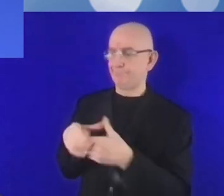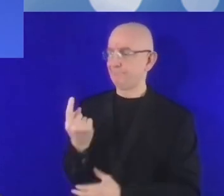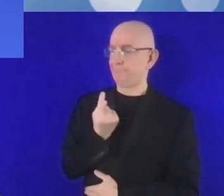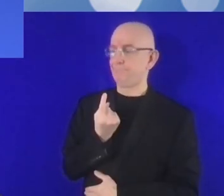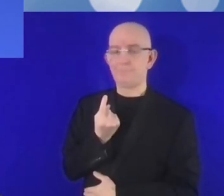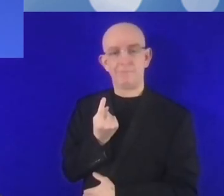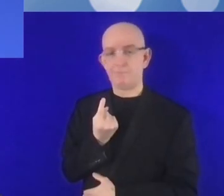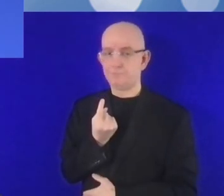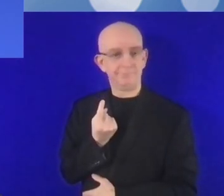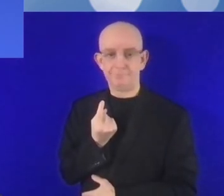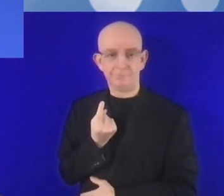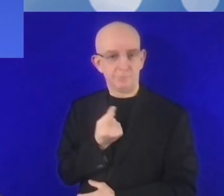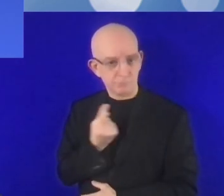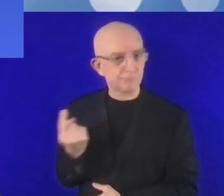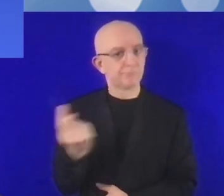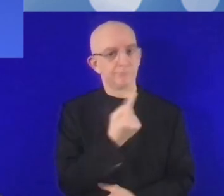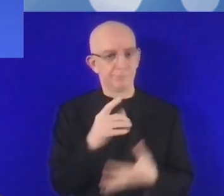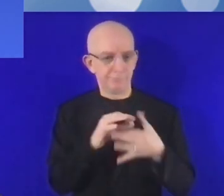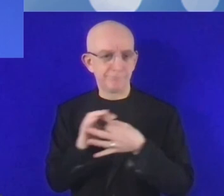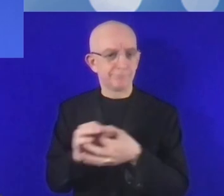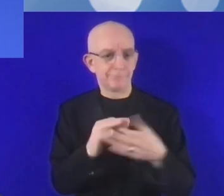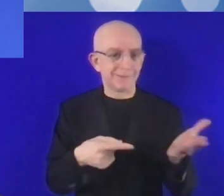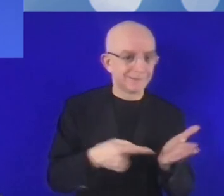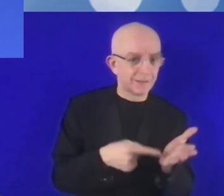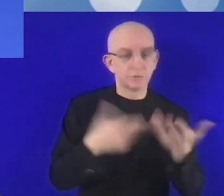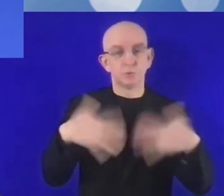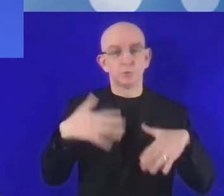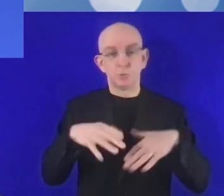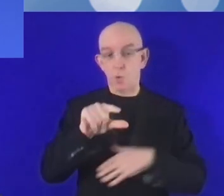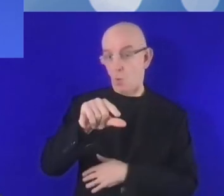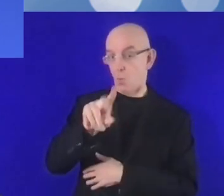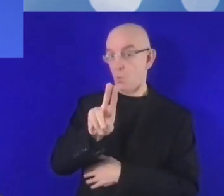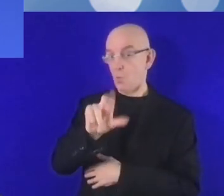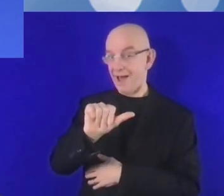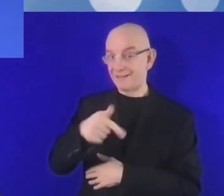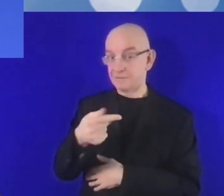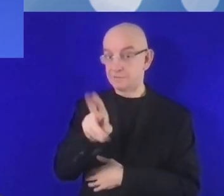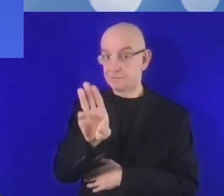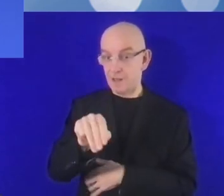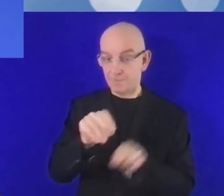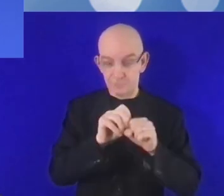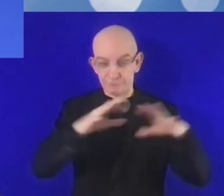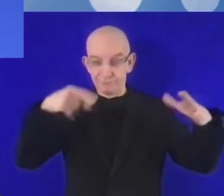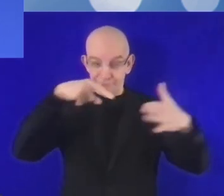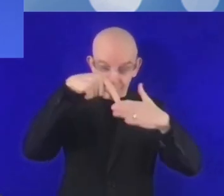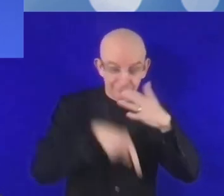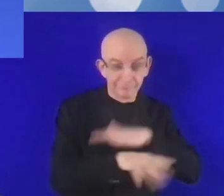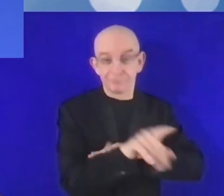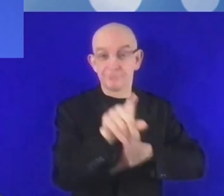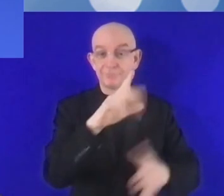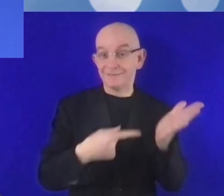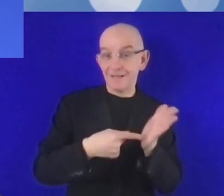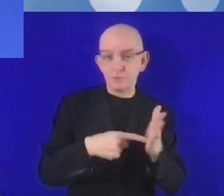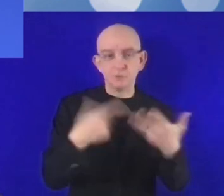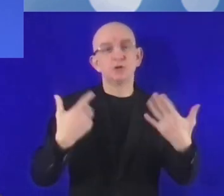High Performance 的技术，这都是我们探讨的第一天讨论的议题。当然我们